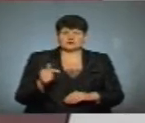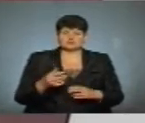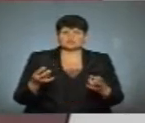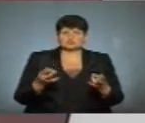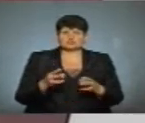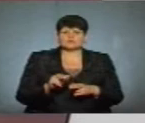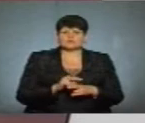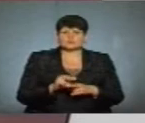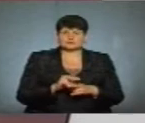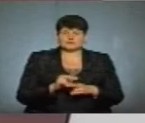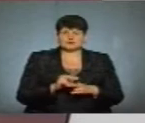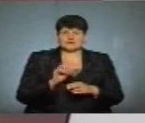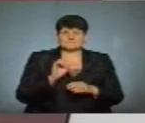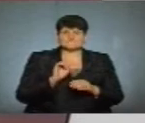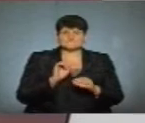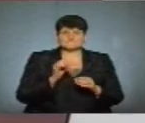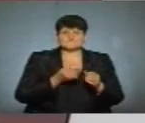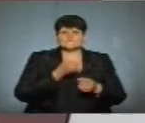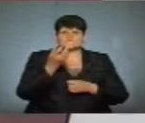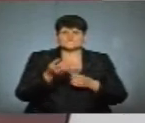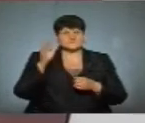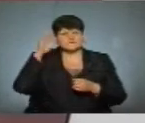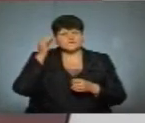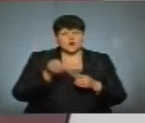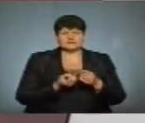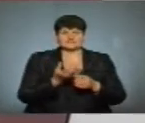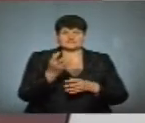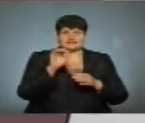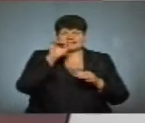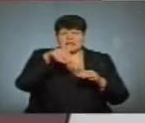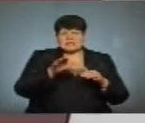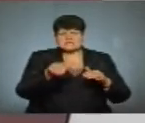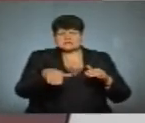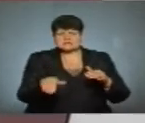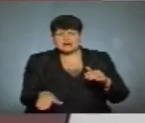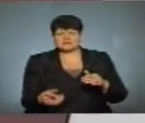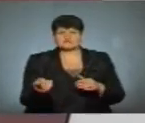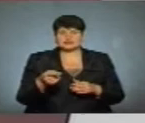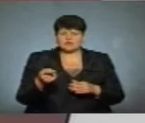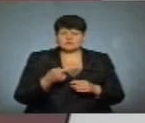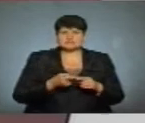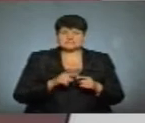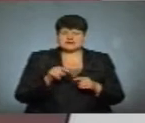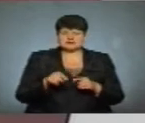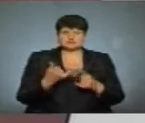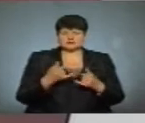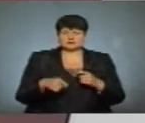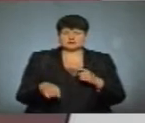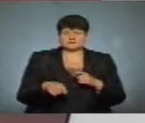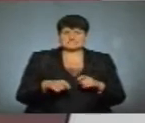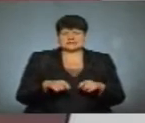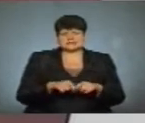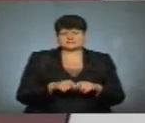щоб відремонтувати фонтан-каскад у Тернополі. Пошкодили його невідомі цими вихідними, повідомив головний спеціаліст міського